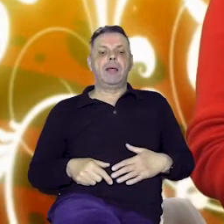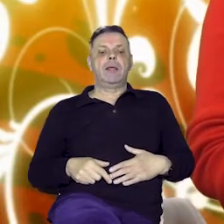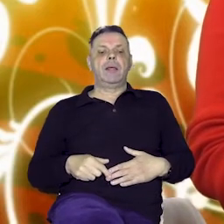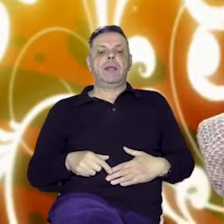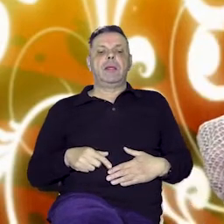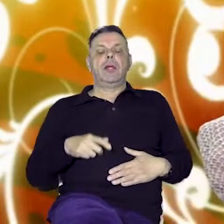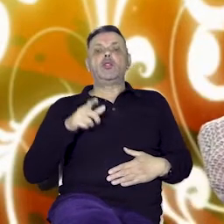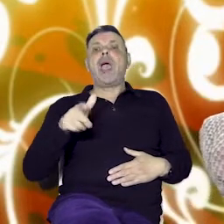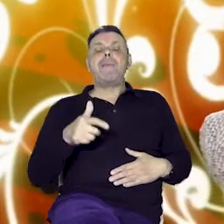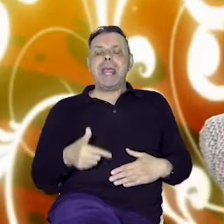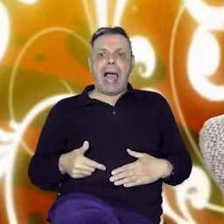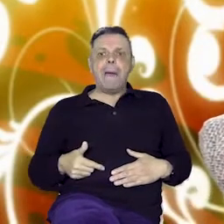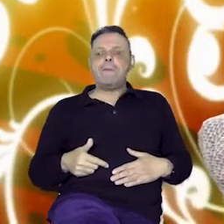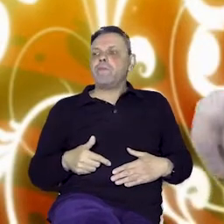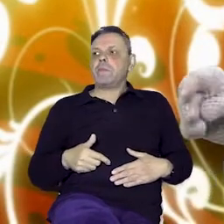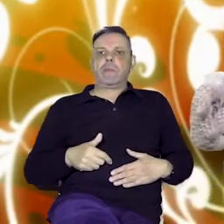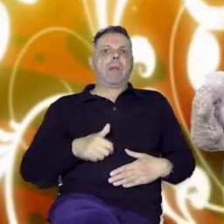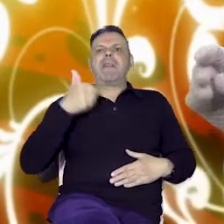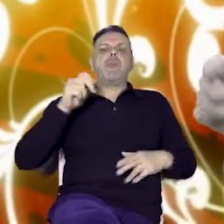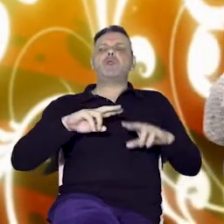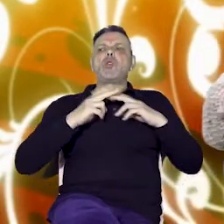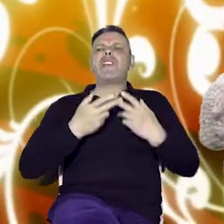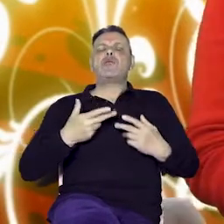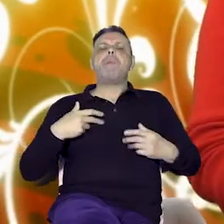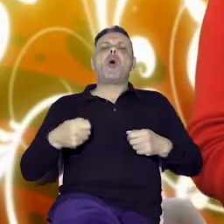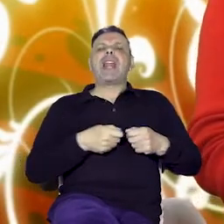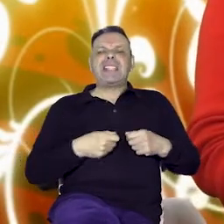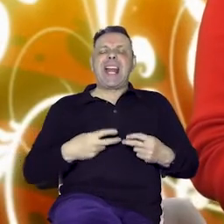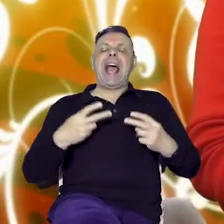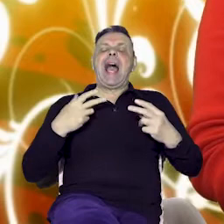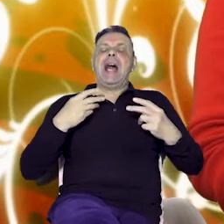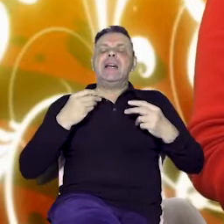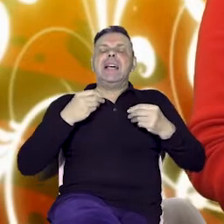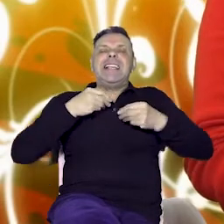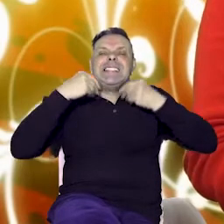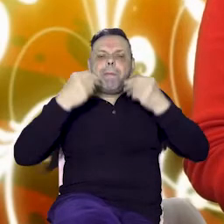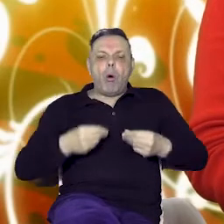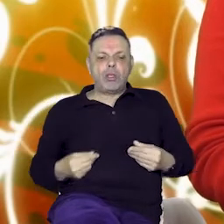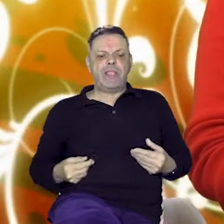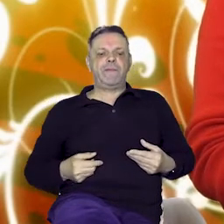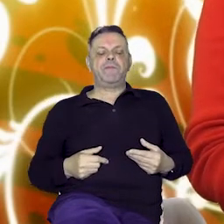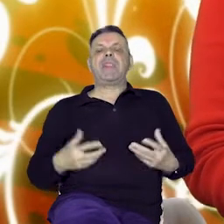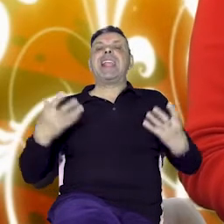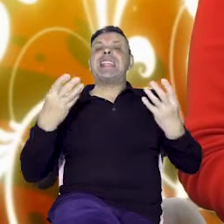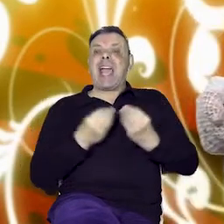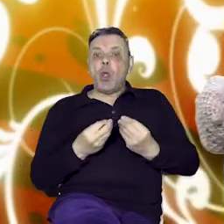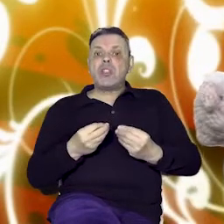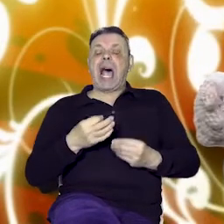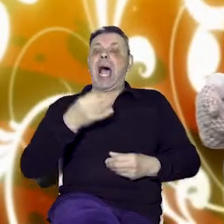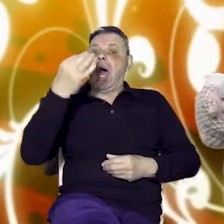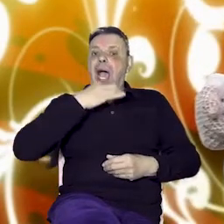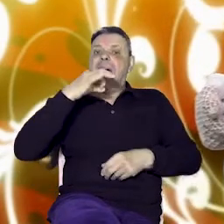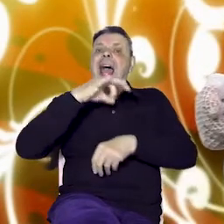nefrofarmacija. Po prvi put u svijetu smo mi organizirali takav simpozij zajedno sa komorom ljekarnika, sa